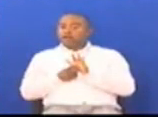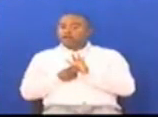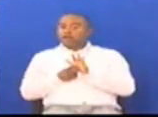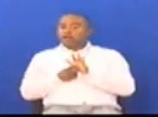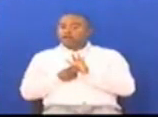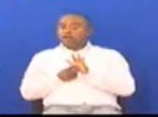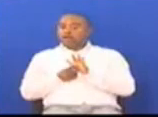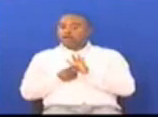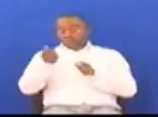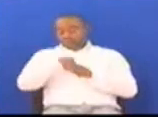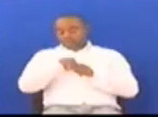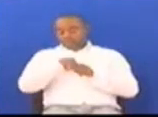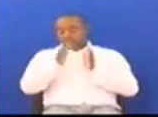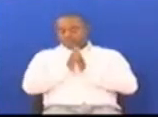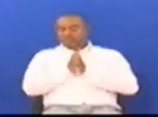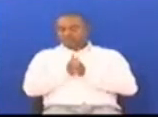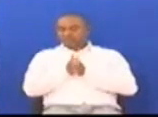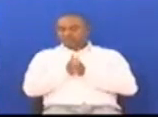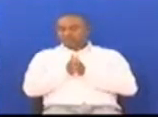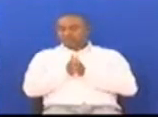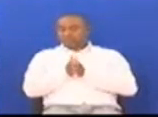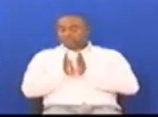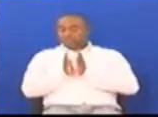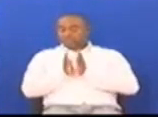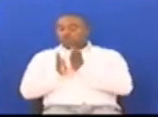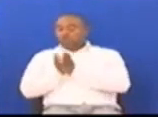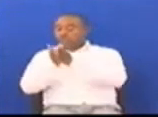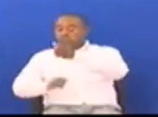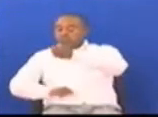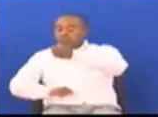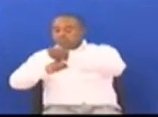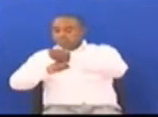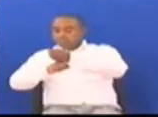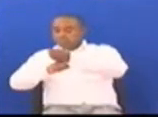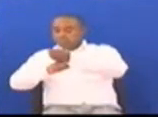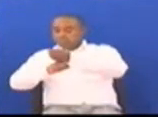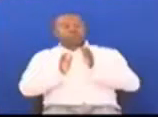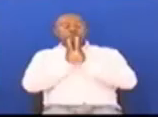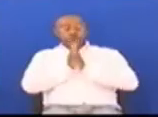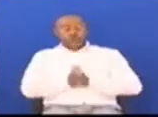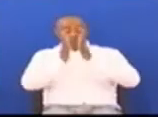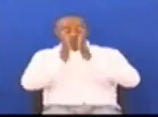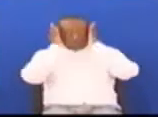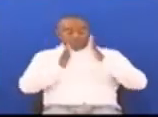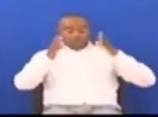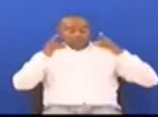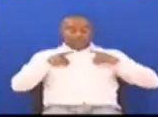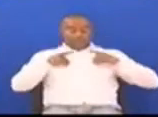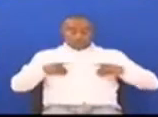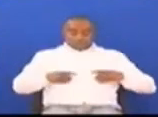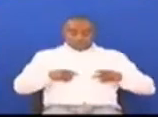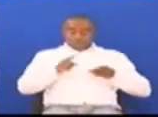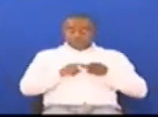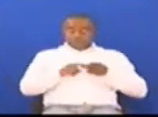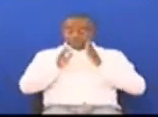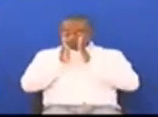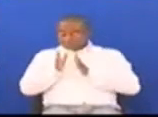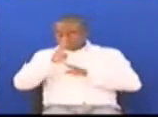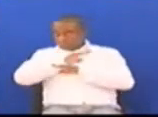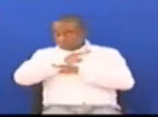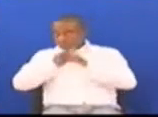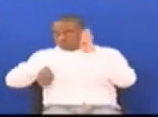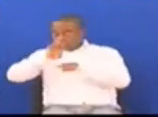Na ninawashukuru na wadau waliotuunga mkono. Nawashukuru pia waheshimiwa madiwani. Namshukuru na mwenyekiti wangu wa halmashauri